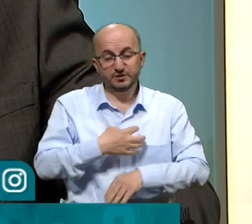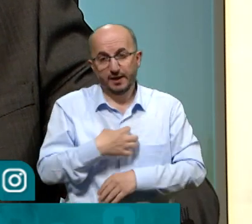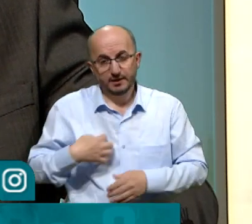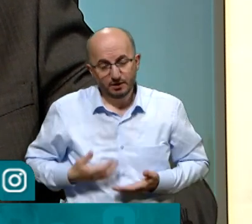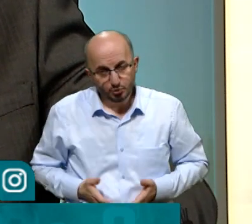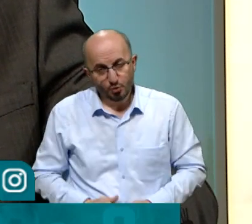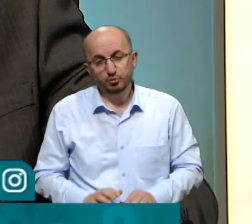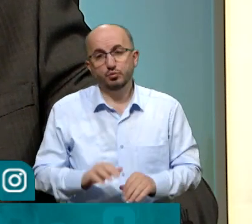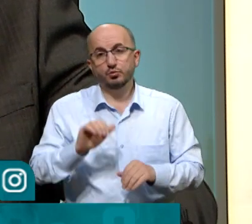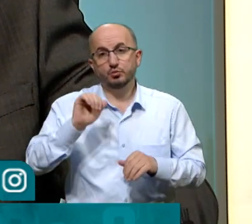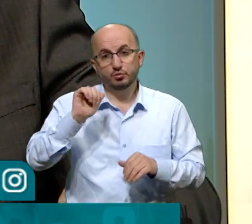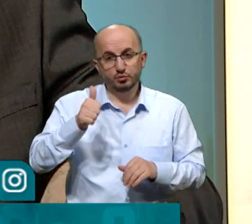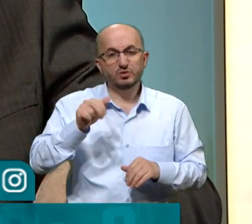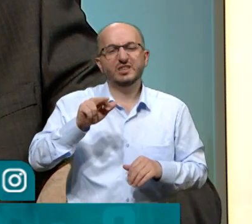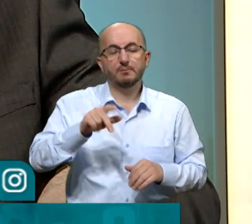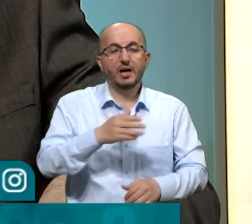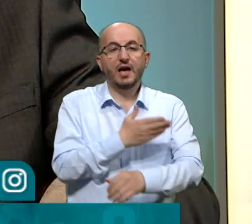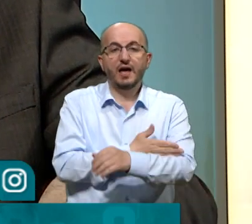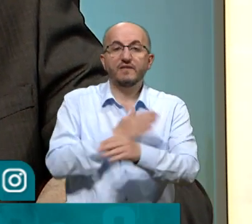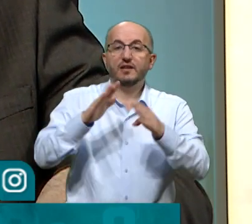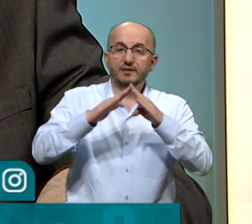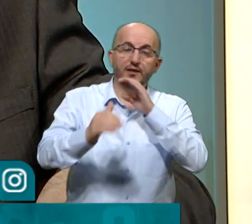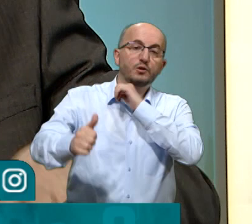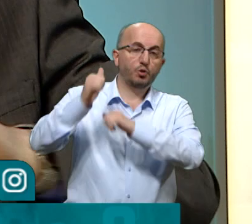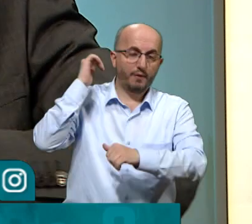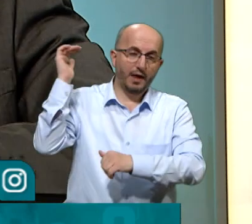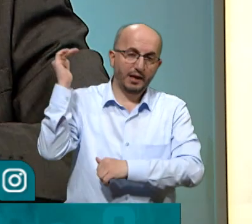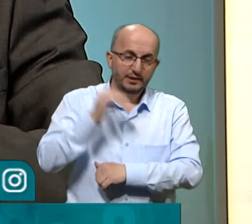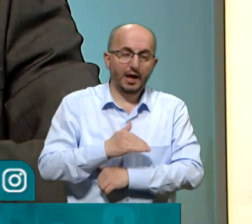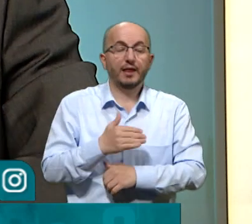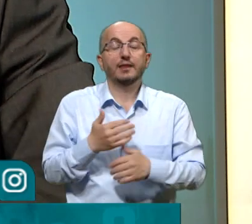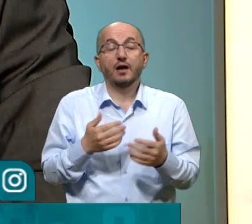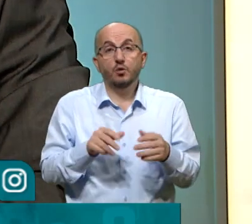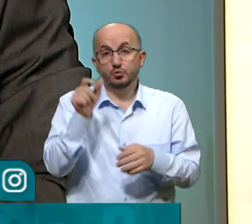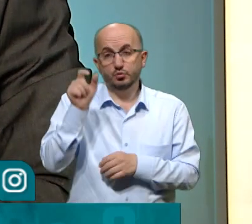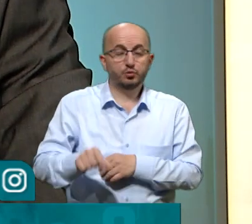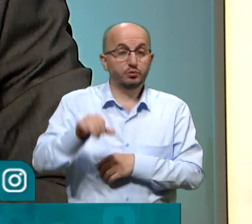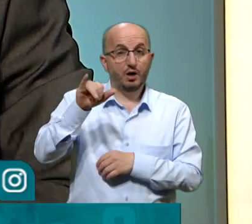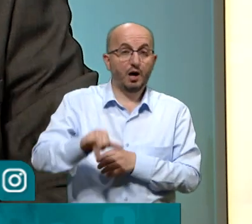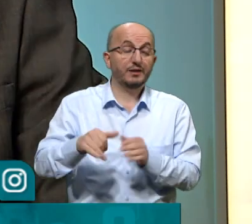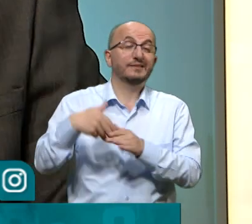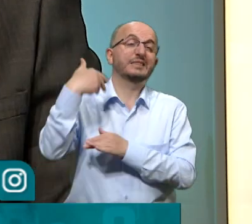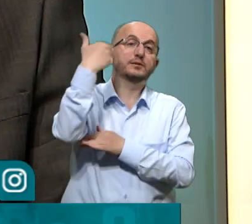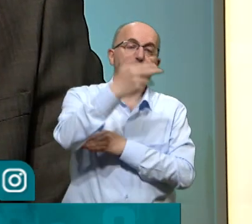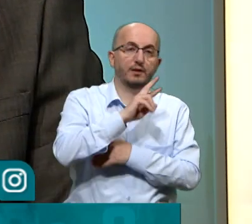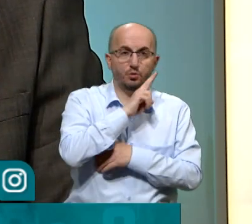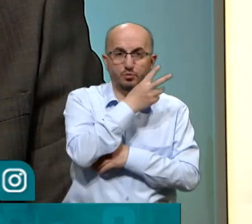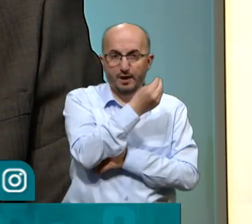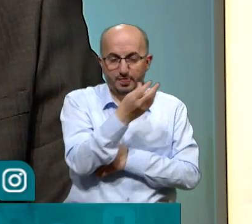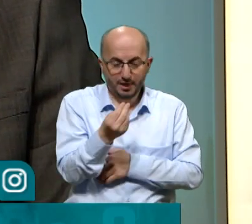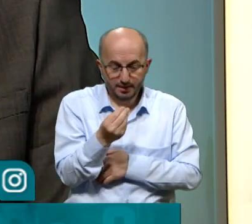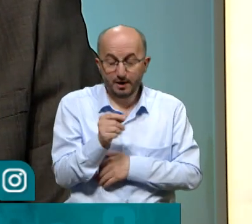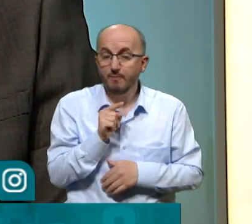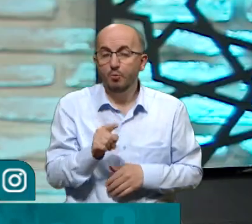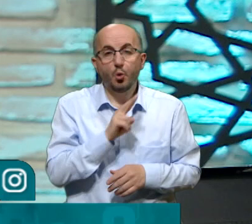anasından doğduğu gibi ülkesine geri döner evine geri döner den kasıt neymiş kul hakları dışındaki günahlardır O zaman